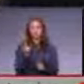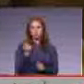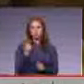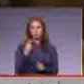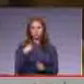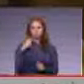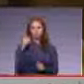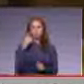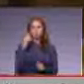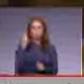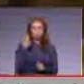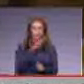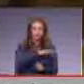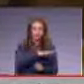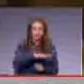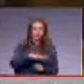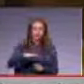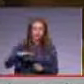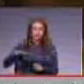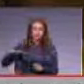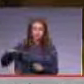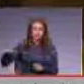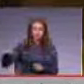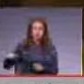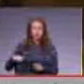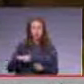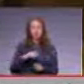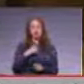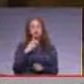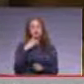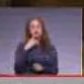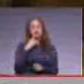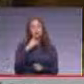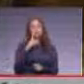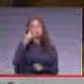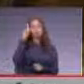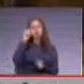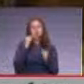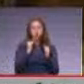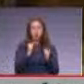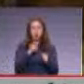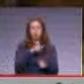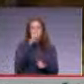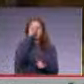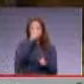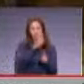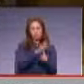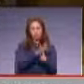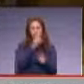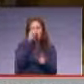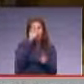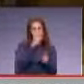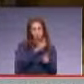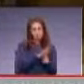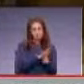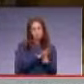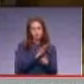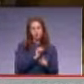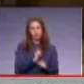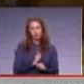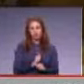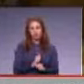انا شفت الاطفال الصغيره، لا ربنا يديلك القوه، ربنا يديلك القوه، والله ربنا يديلك